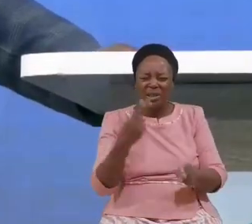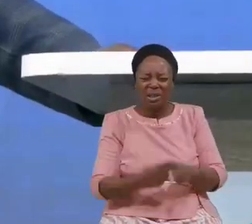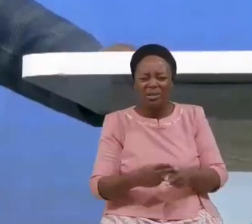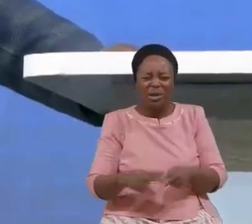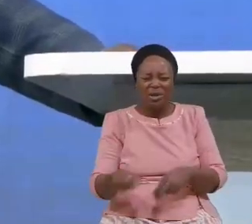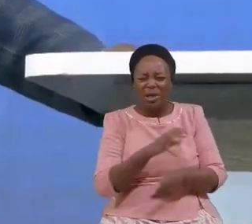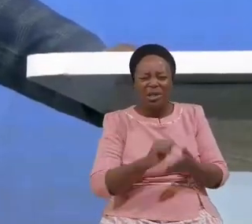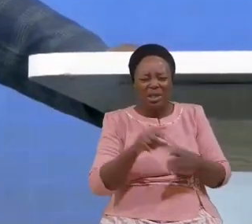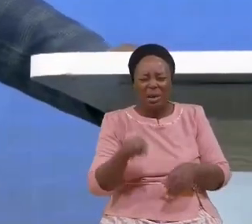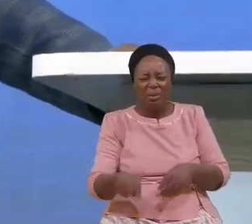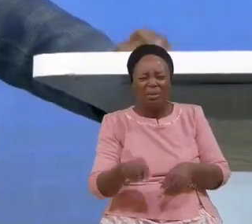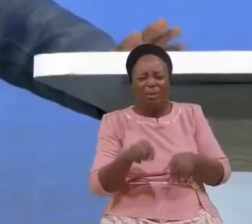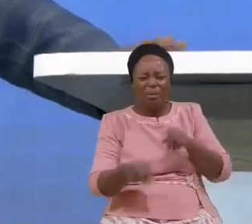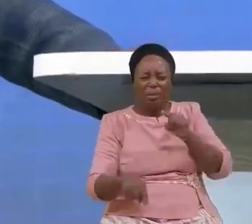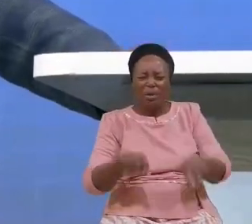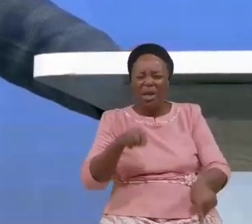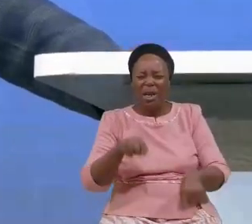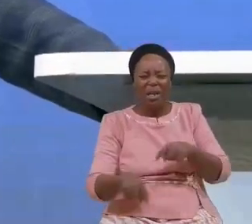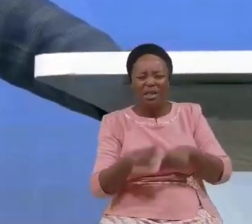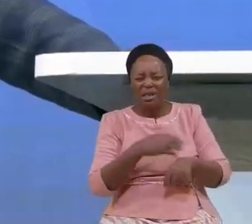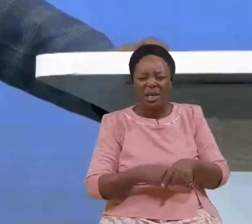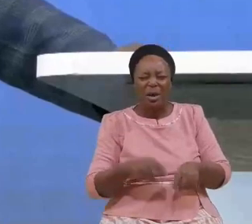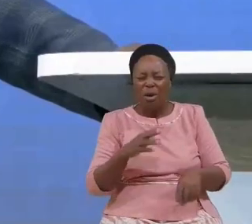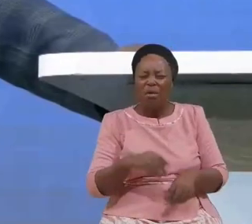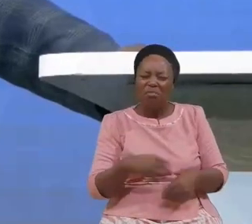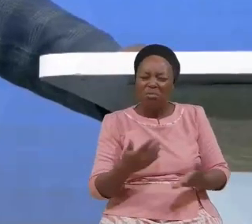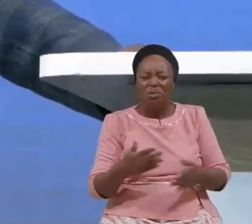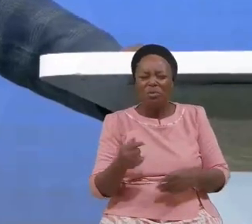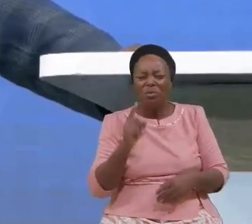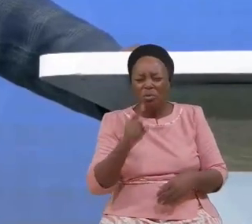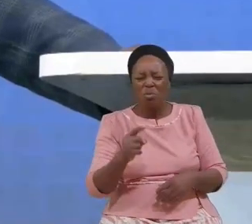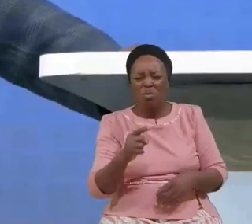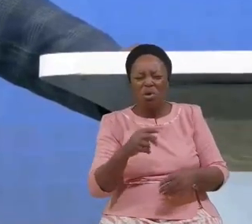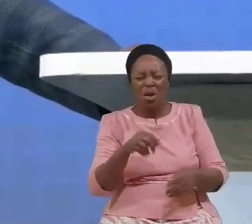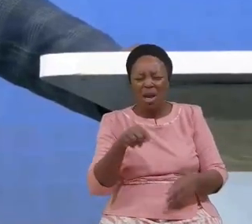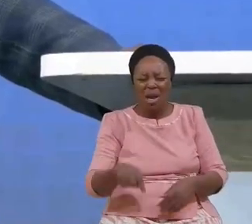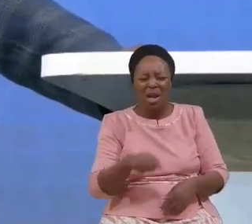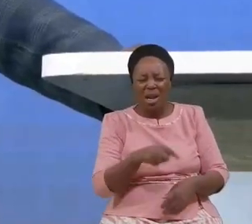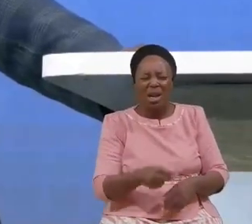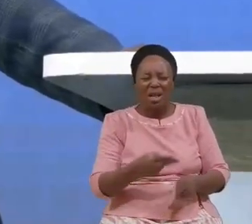sont paralysés ou un pied plus court que l'autre miracle